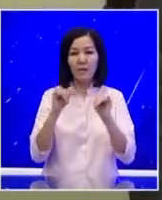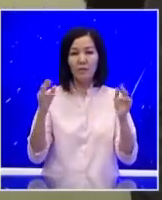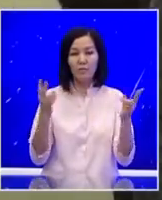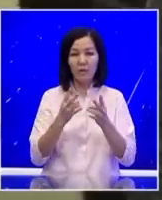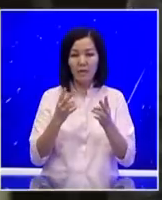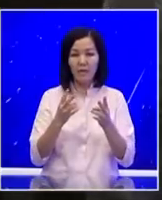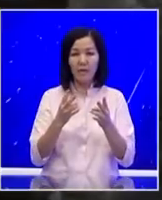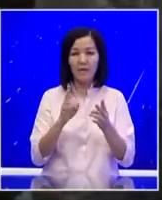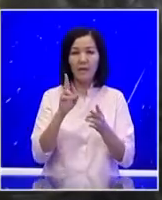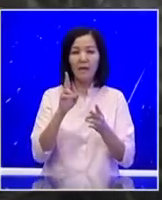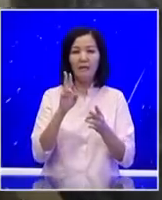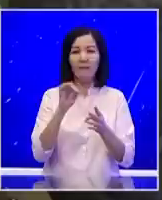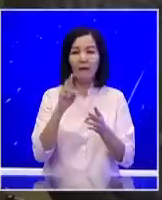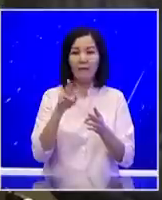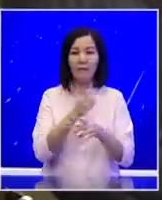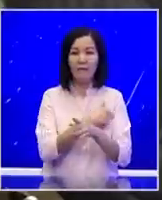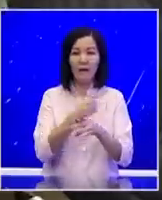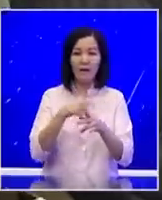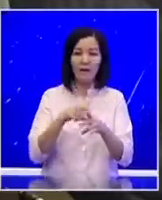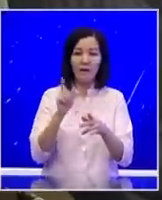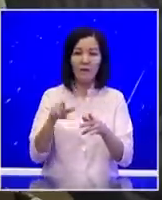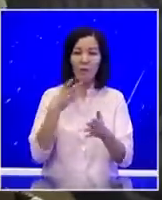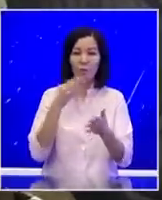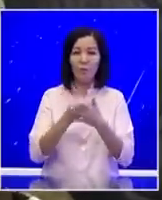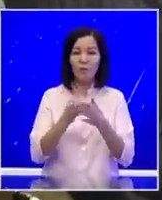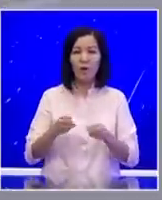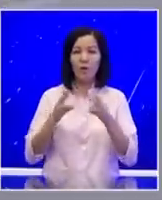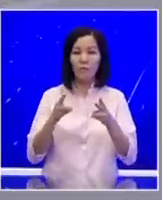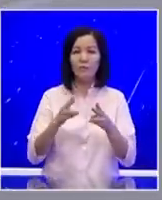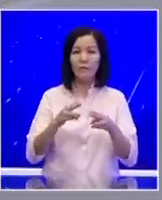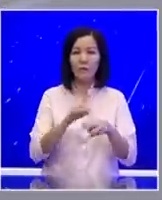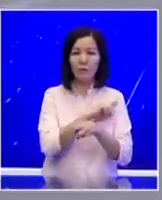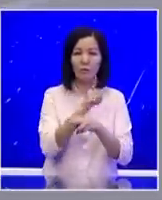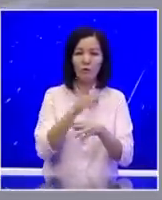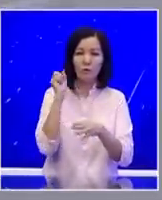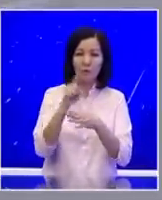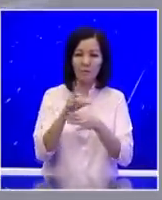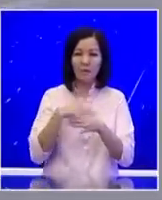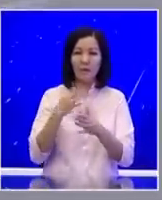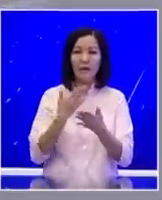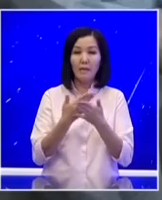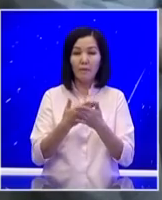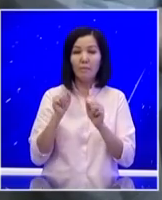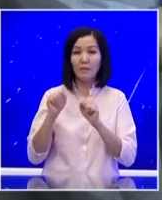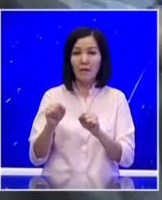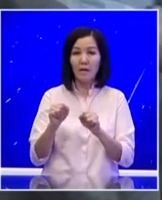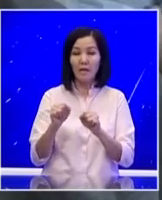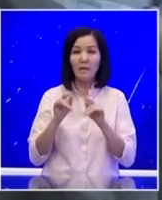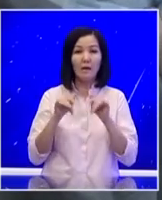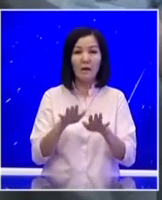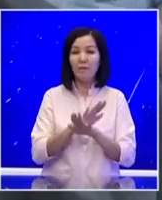етті. Камалжан Нәдіріп аққалаттылардың да өз қауіпсіздігін күшейтуді қаперге салды. Егер сақтық шараларын ойдағыдай